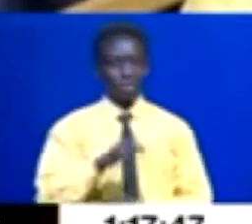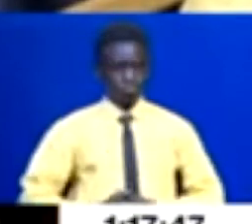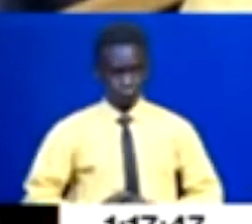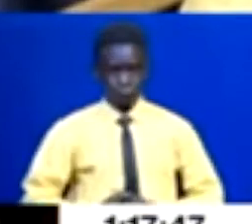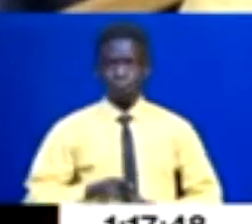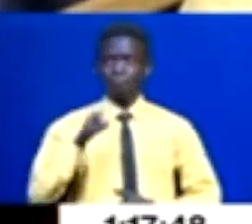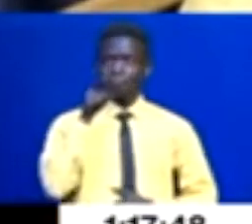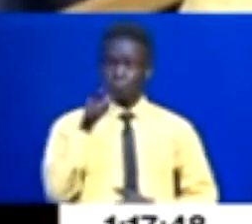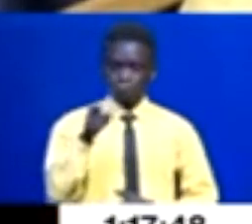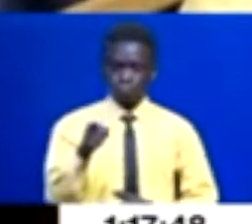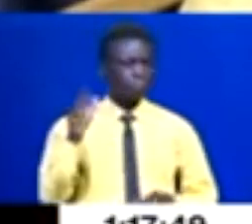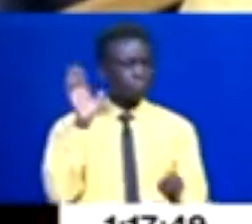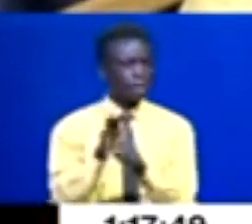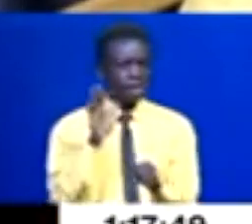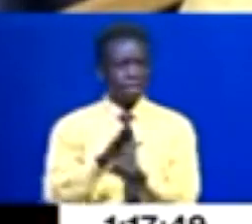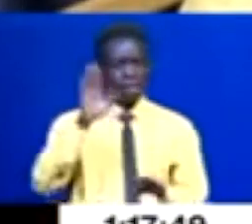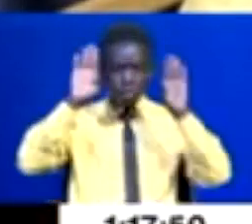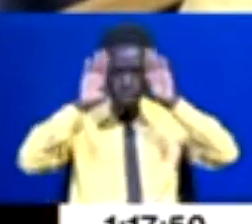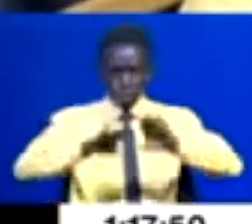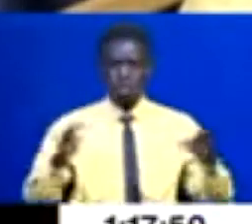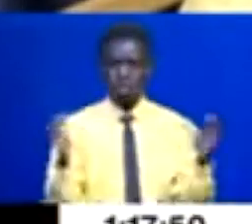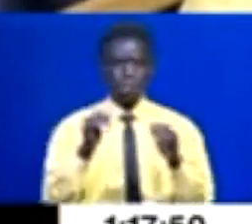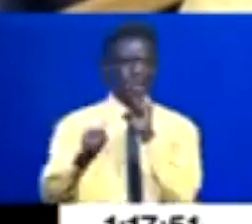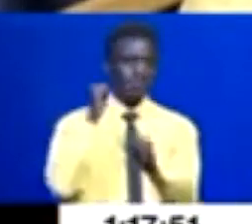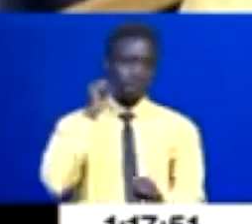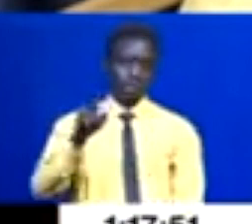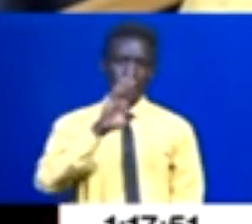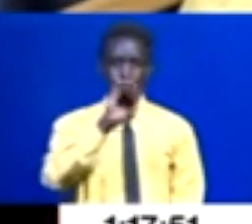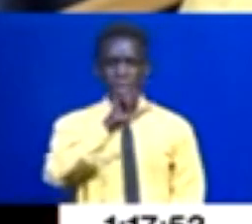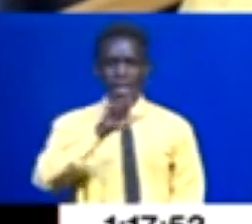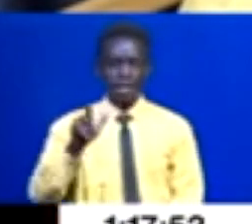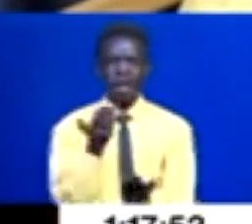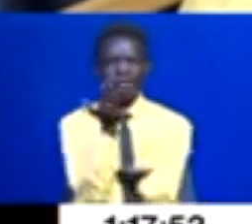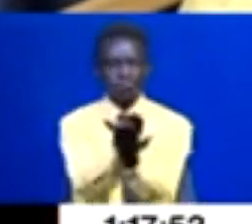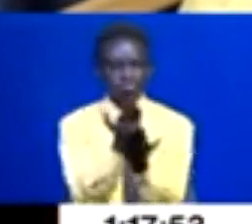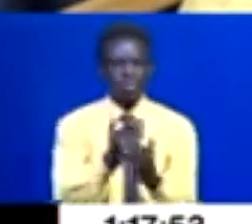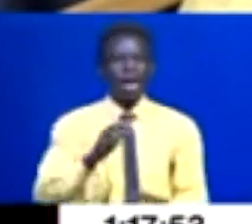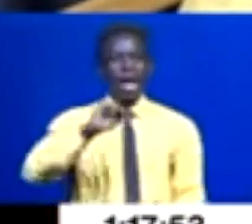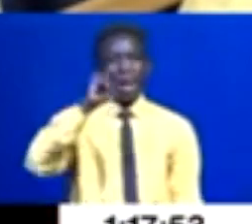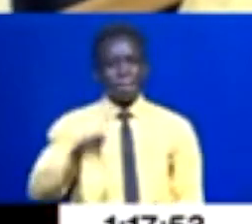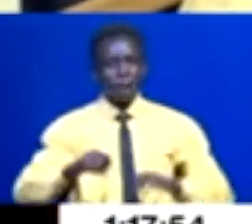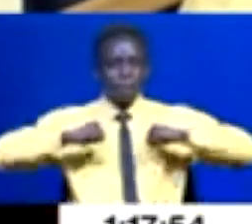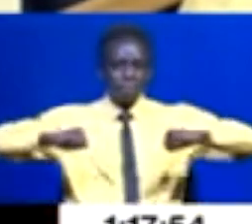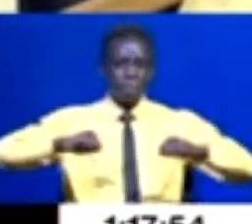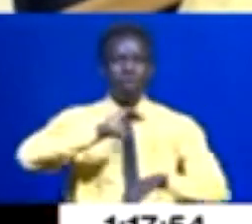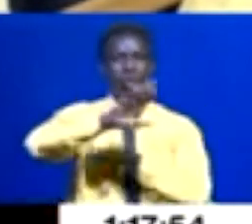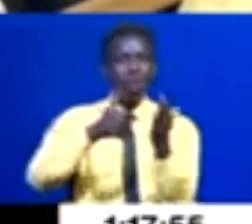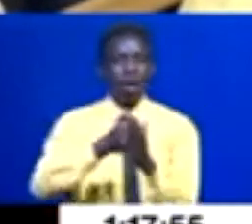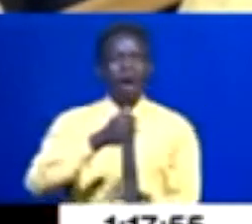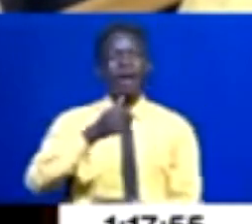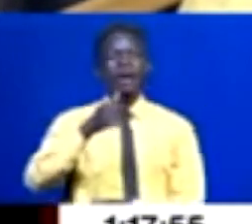bill, na tunaomba wabunge Waislamu katika bunge la kitaifa wasipigie kura bili